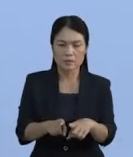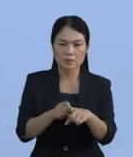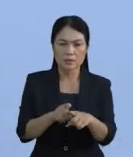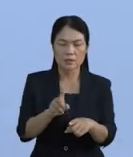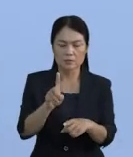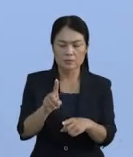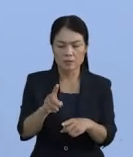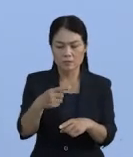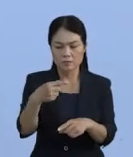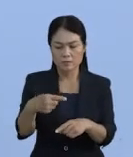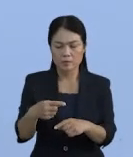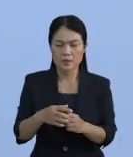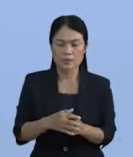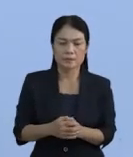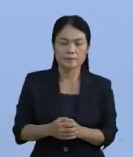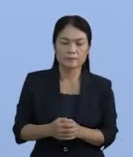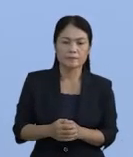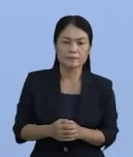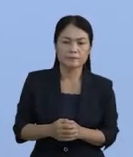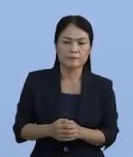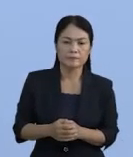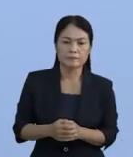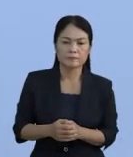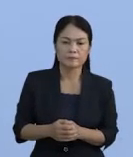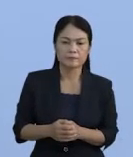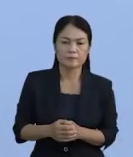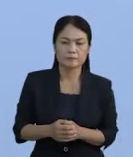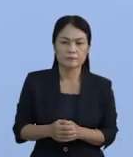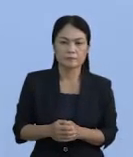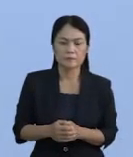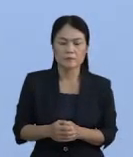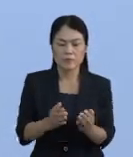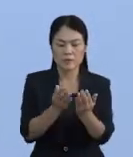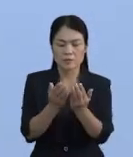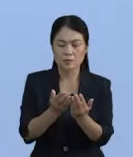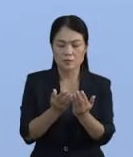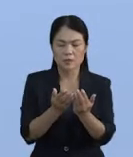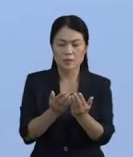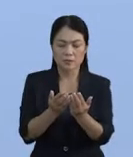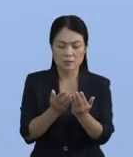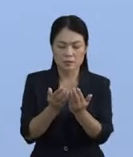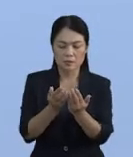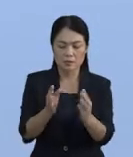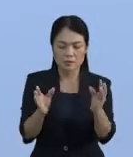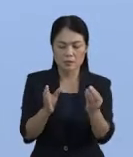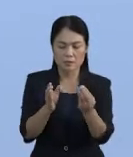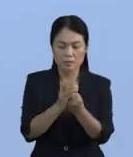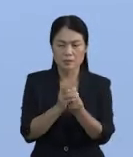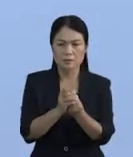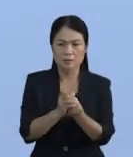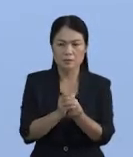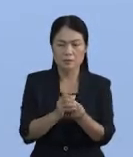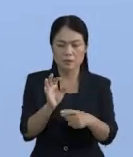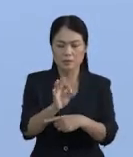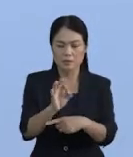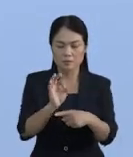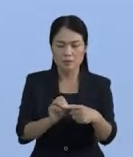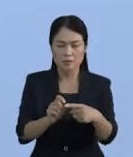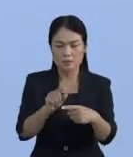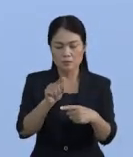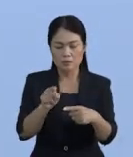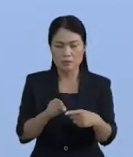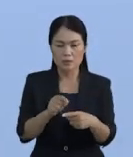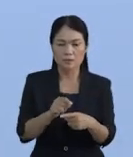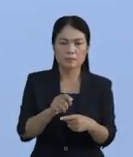mùi bòn ngay và chẳng dưỡng an thá mùi chùm nuốt tu bảo phía tu dụ phía bò dưỡng cứ